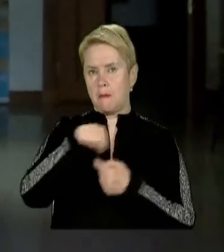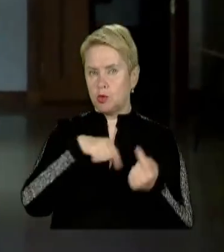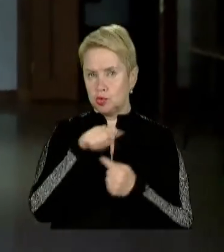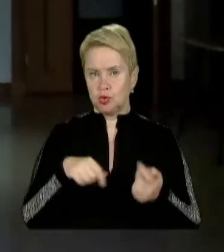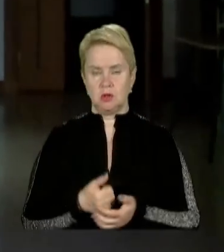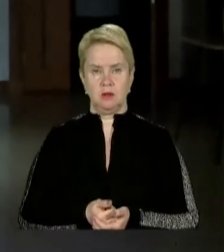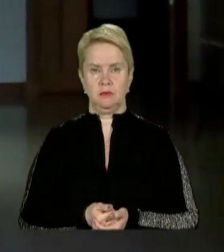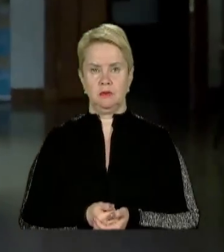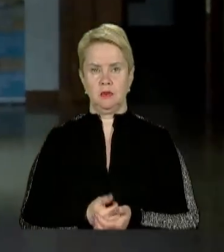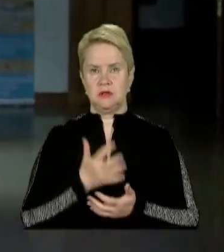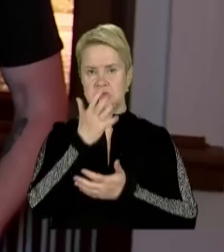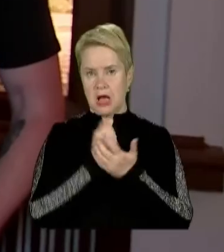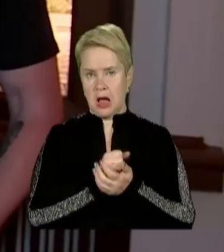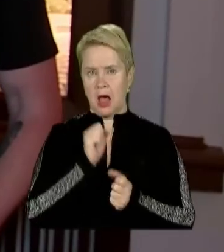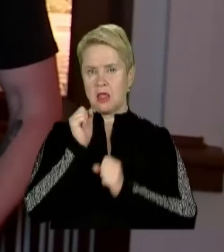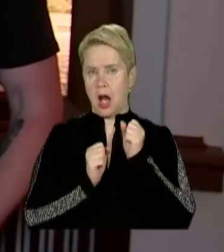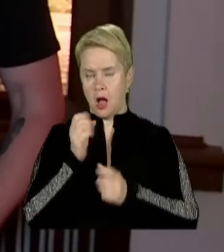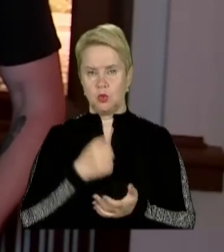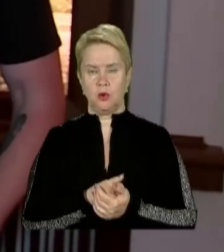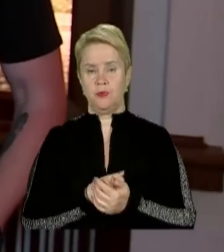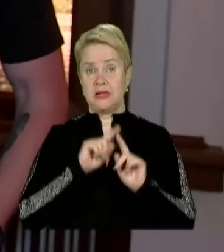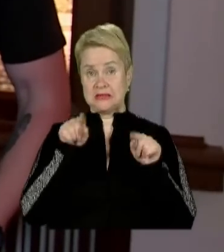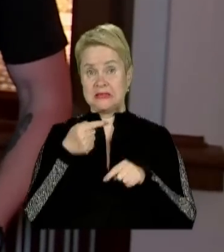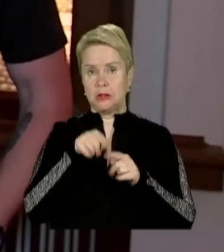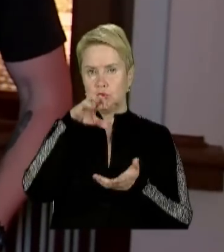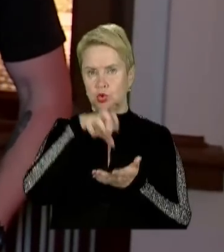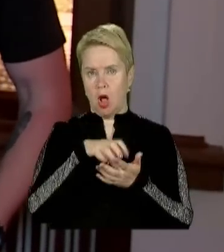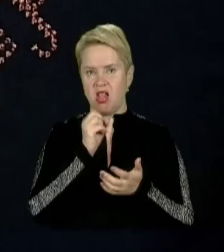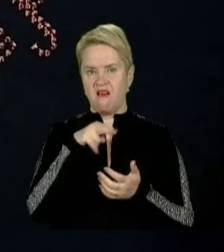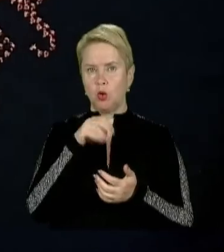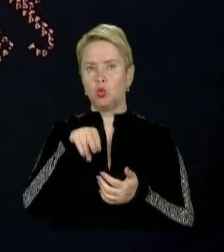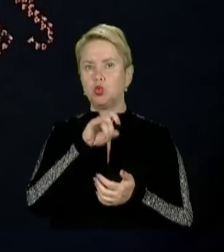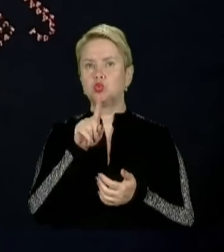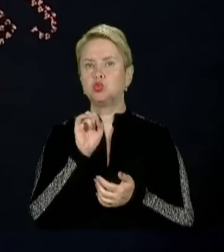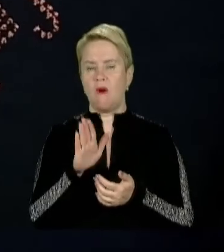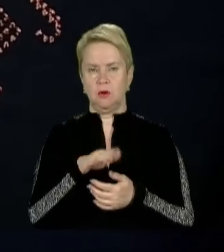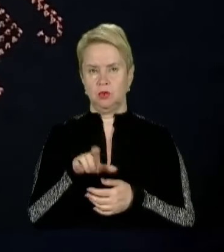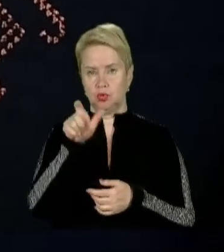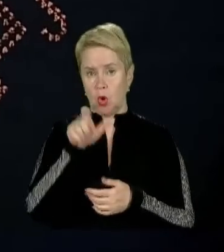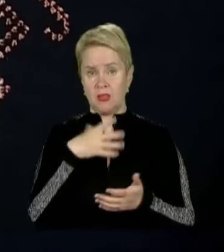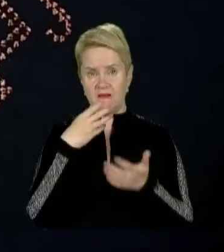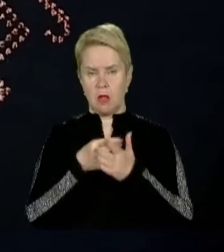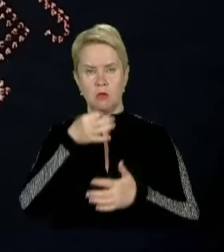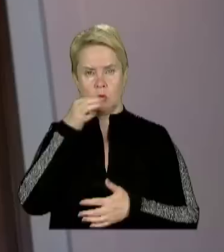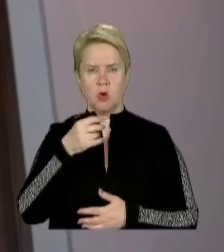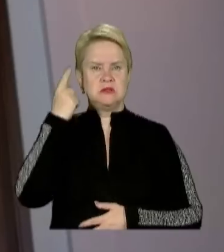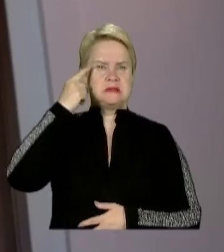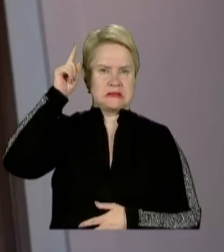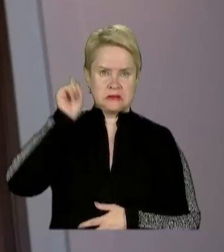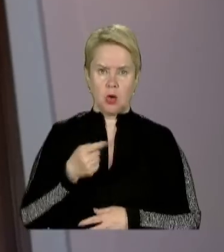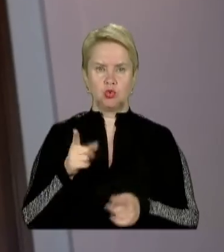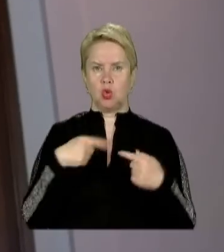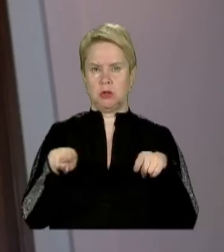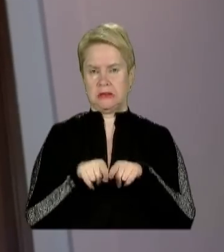машинка, і про запас генераторів. Засновник цього шелтеру Євген Тузов. Чоловік на власному досвіді знає, що